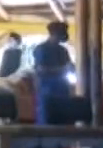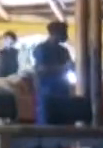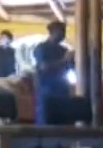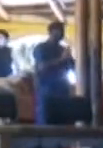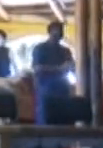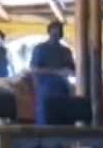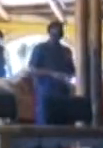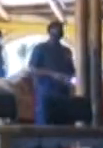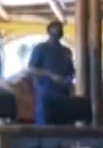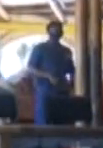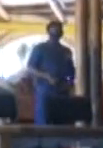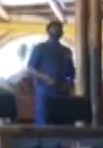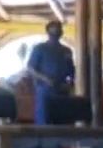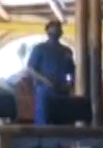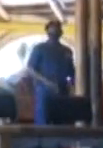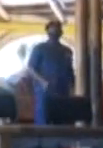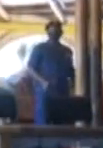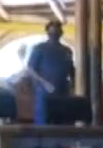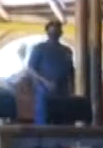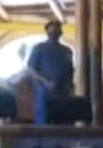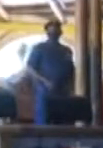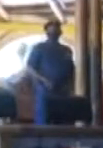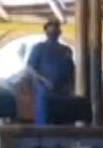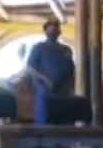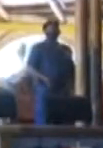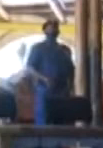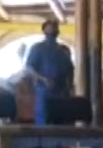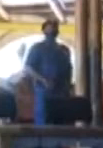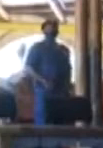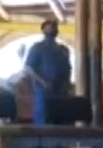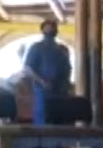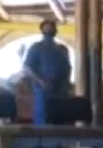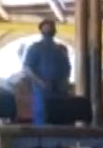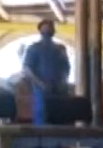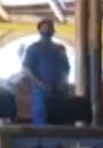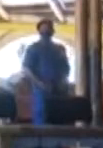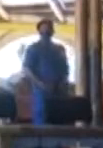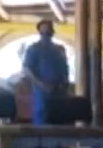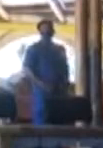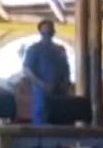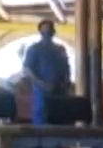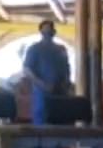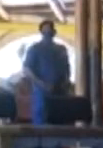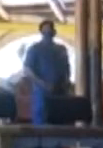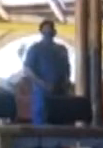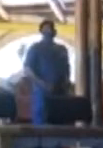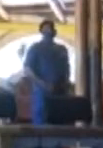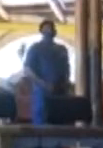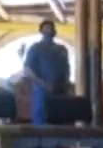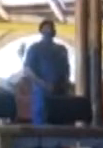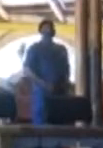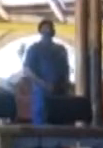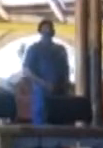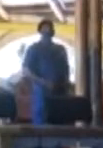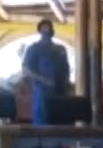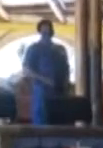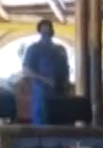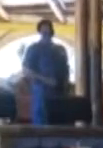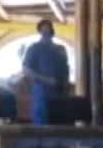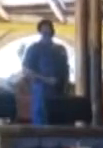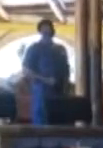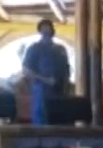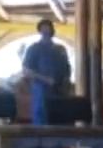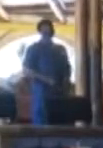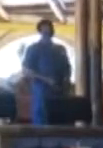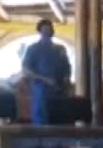we-COVID-19 esikhathini lesinyenti siyanaka amaswati amahle lokuthi ngidawubekisa bekuvela ke emaphoyisa athi uma ke ungakafaki imaski